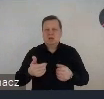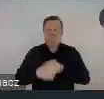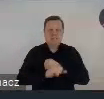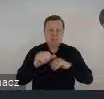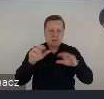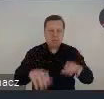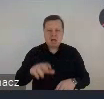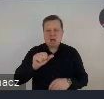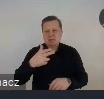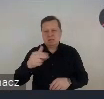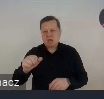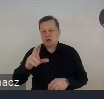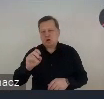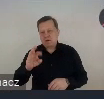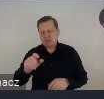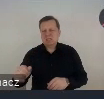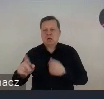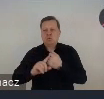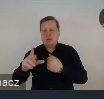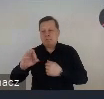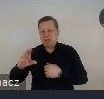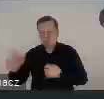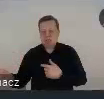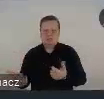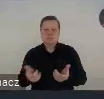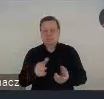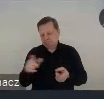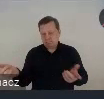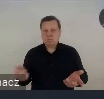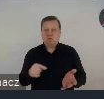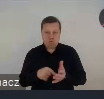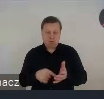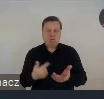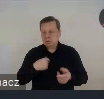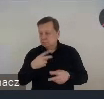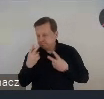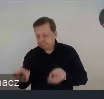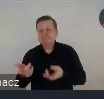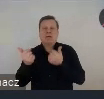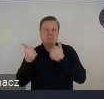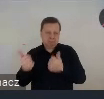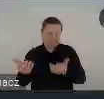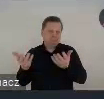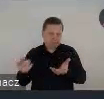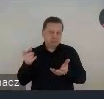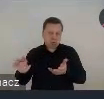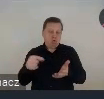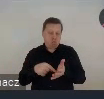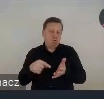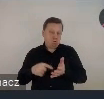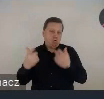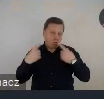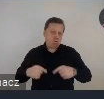Kowalska, numer PESEL taki i taki, tak żeby konkretną osobę można było zidentyfikować, że to właśnie ona jest tą osobą,